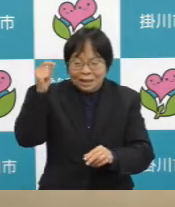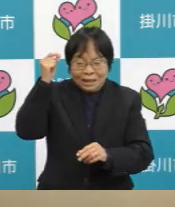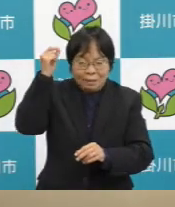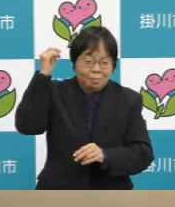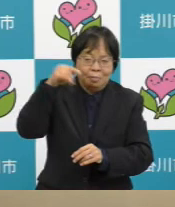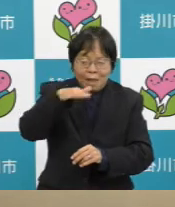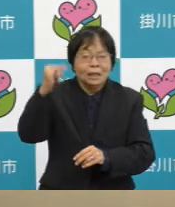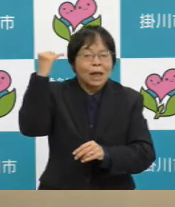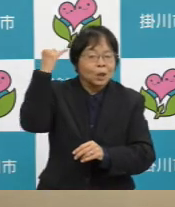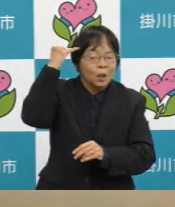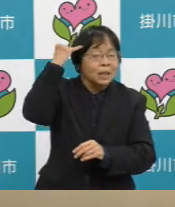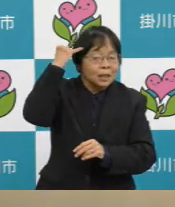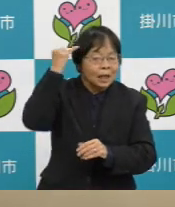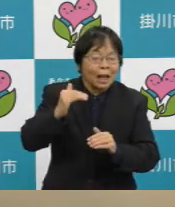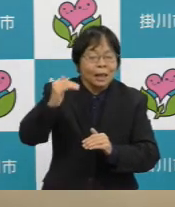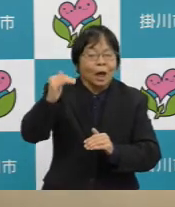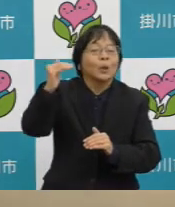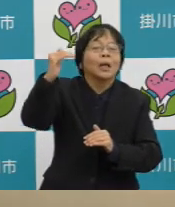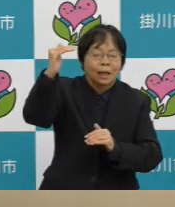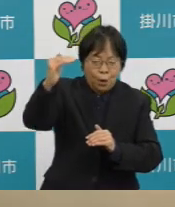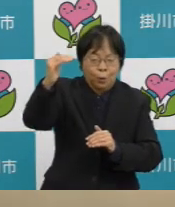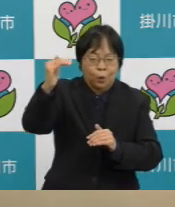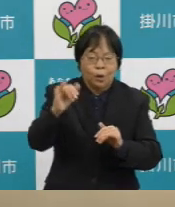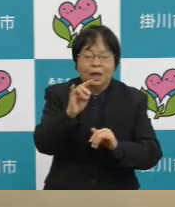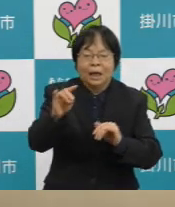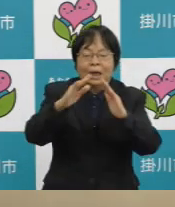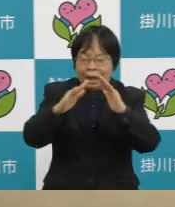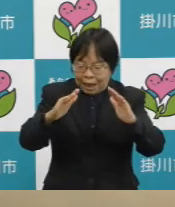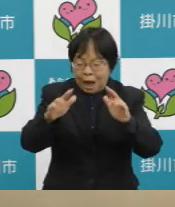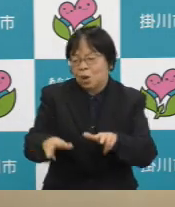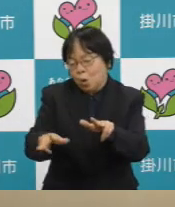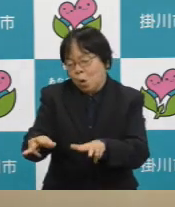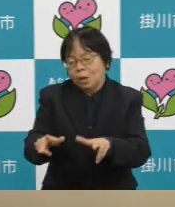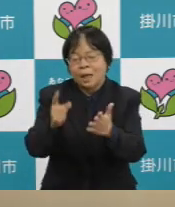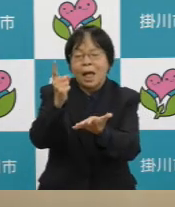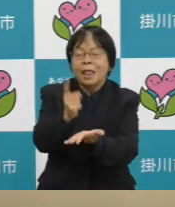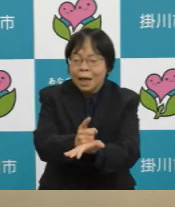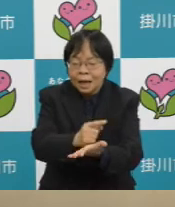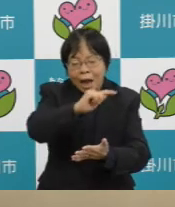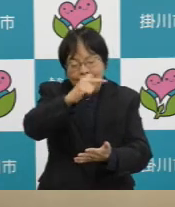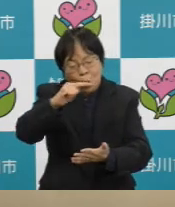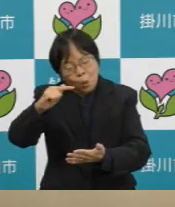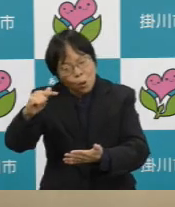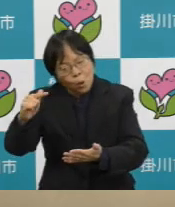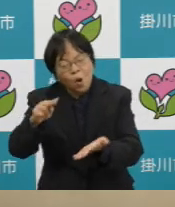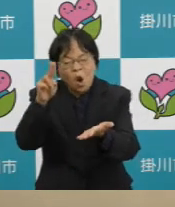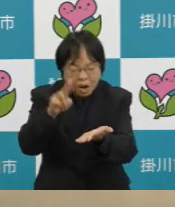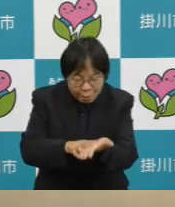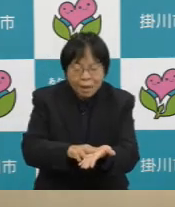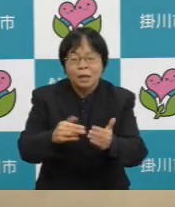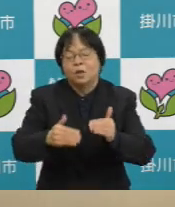ので、議会と行政だけがいろんなことを決めて進めていく